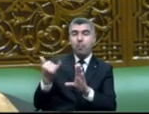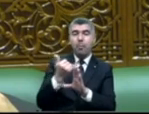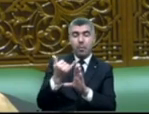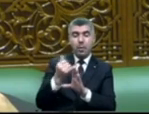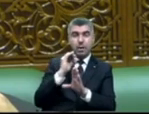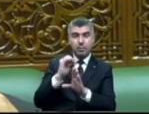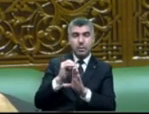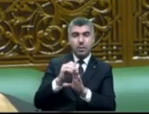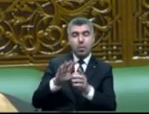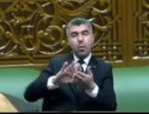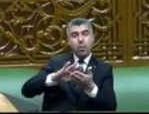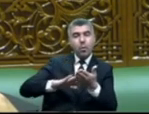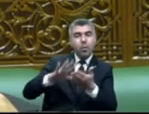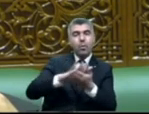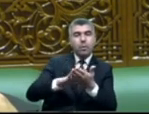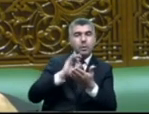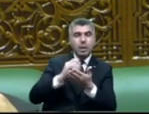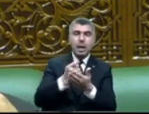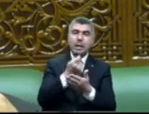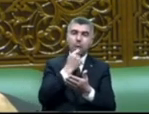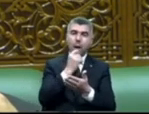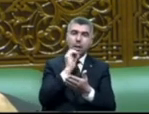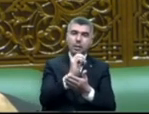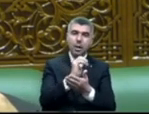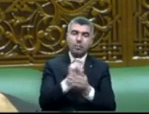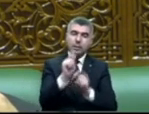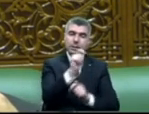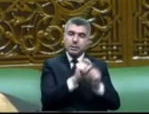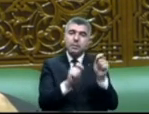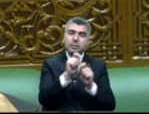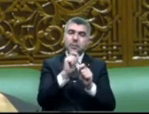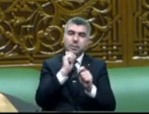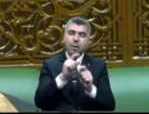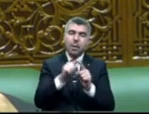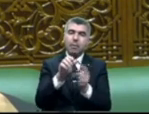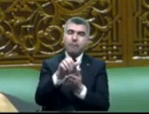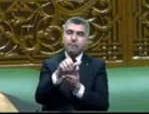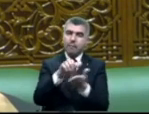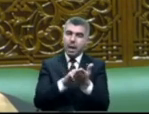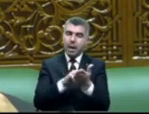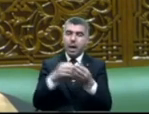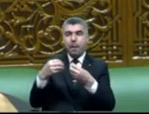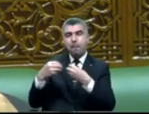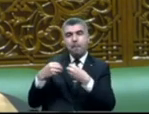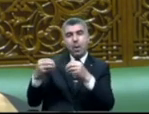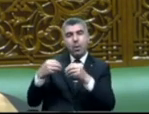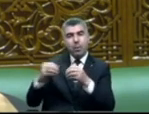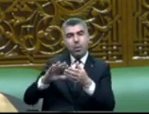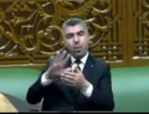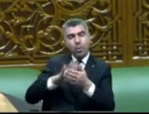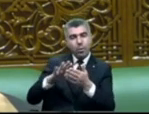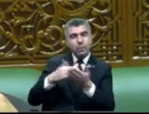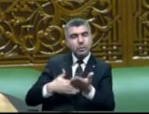منها مستعملة الضخ والأسمدة والمبيدات والبذور، اعتماد سياسة التعاقد بخصوص المنتوجات الفلاحية من أجل ضمان تسويق جيد ومحفز